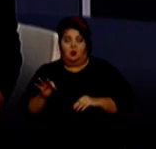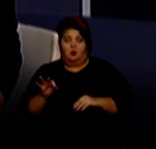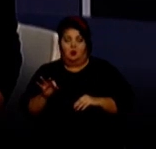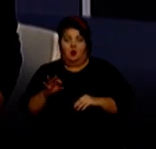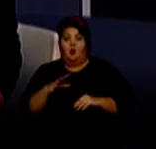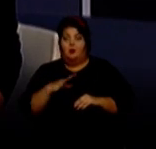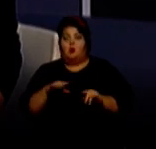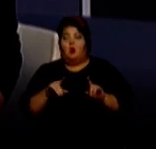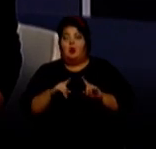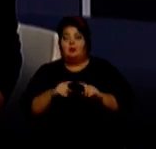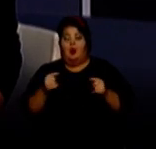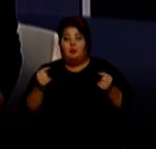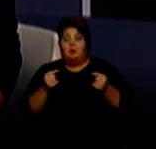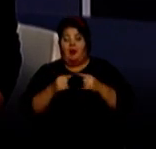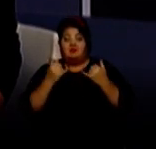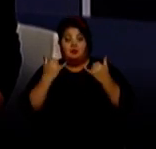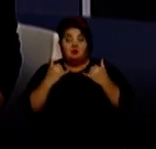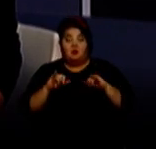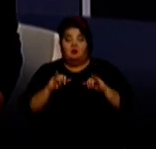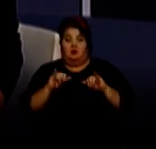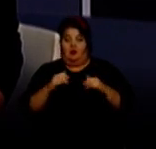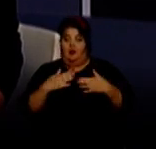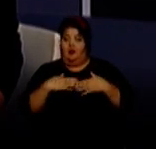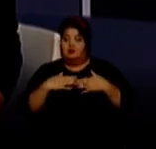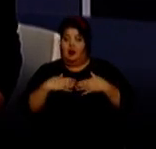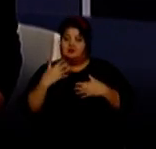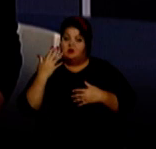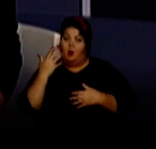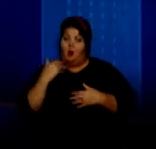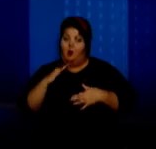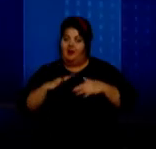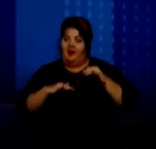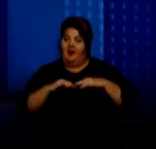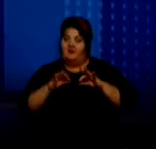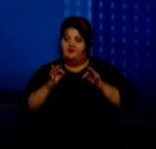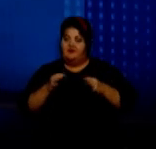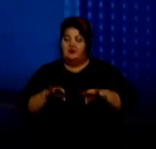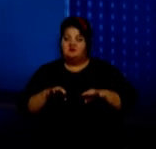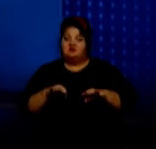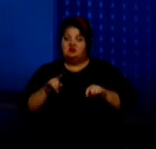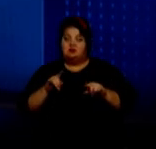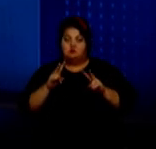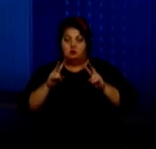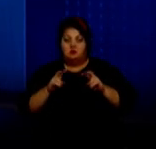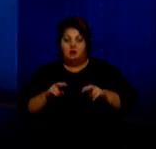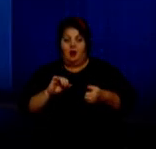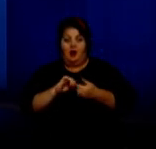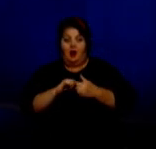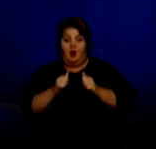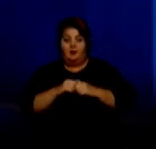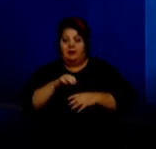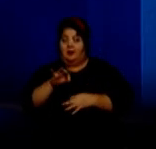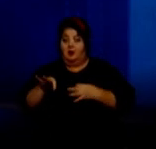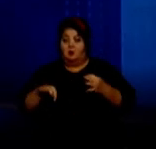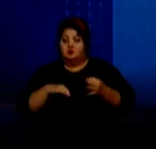було таким, знаєте, певним здивуванням для нас, коли фахівці з дослідження кам'яних конструкцій,